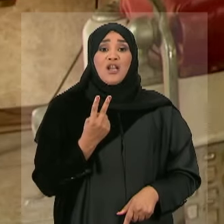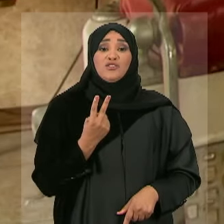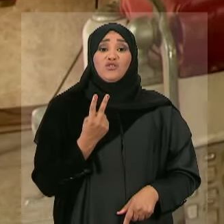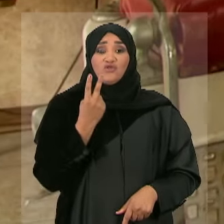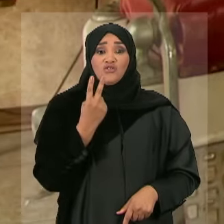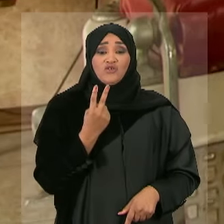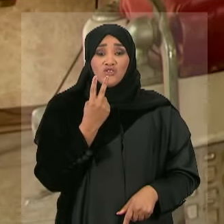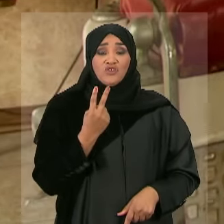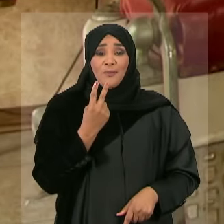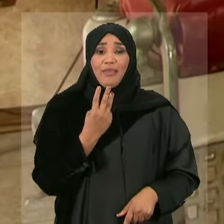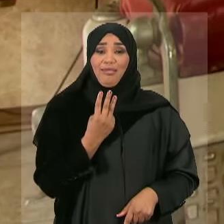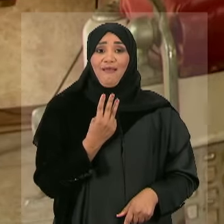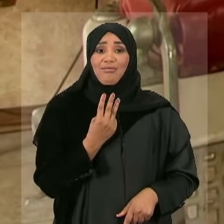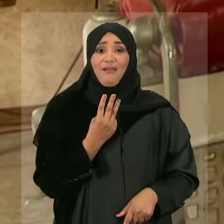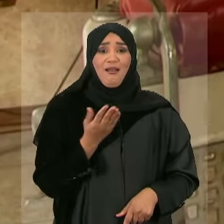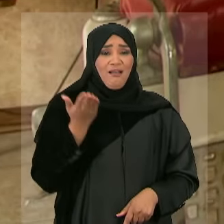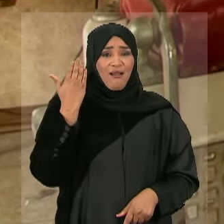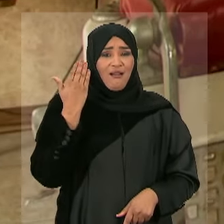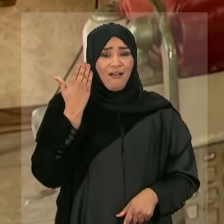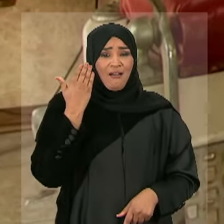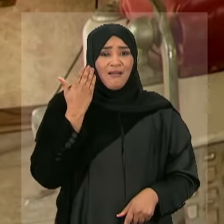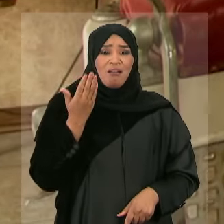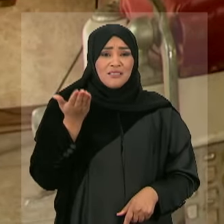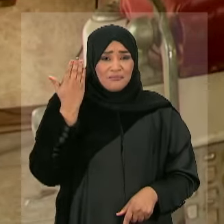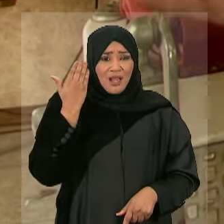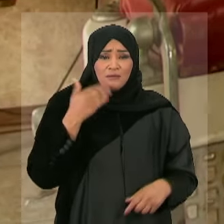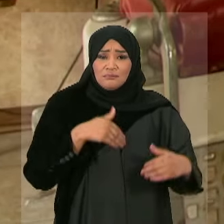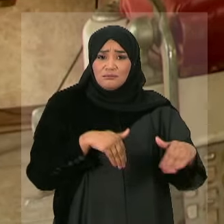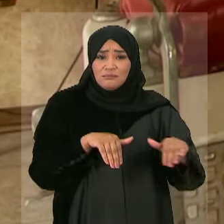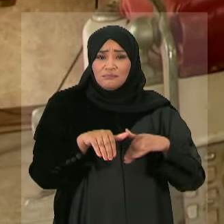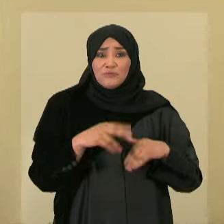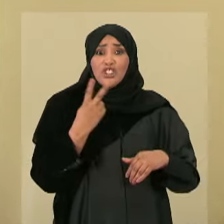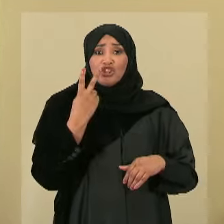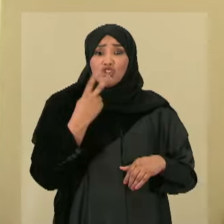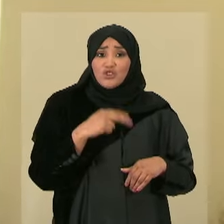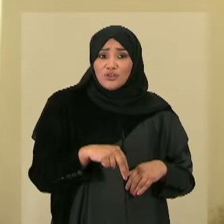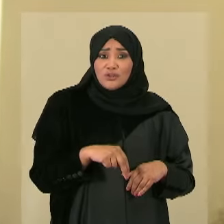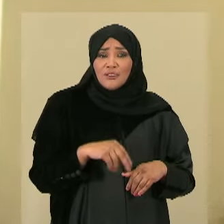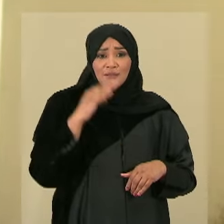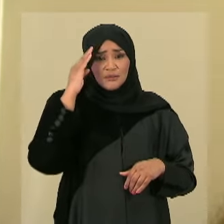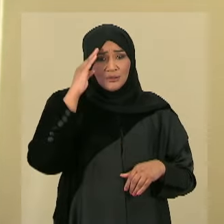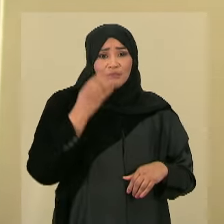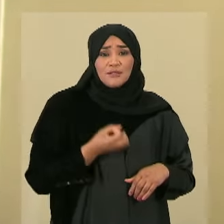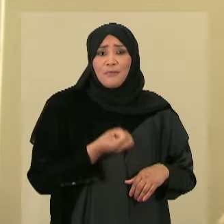20-30 واحد يقولوا صباح الخير وهني ماركين. كان الشارع هذا مزدحم مثل باب العمود في القدس. عندي أربع